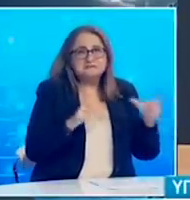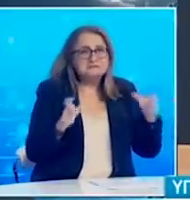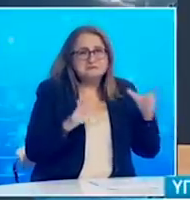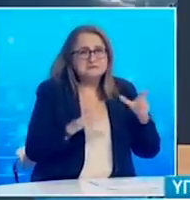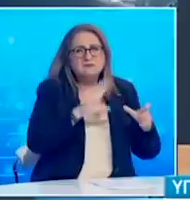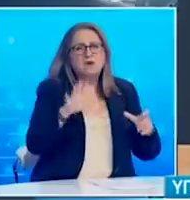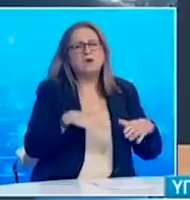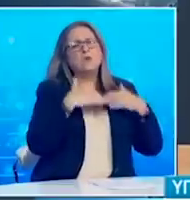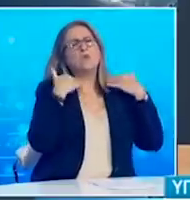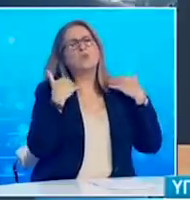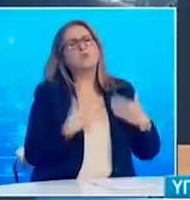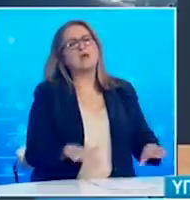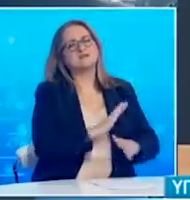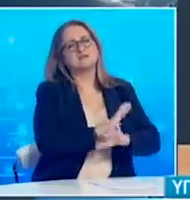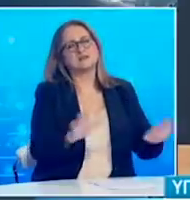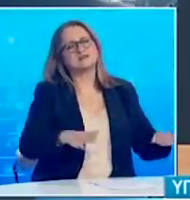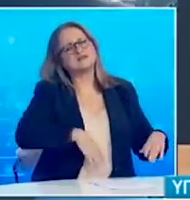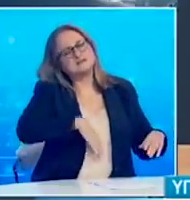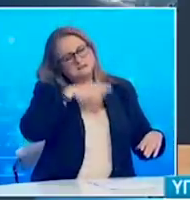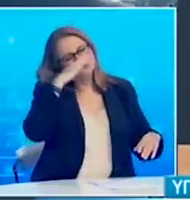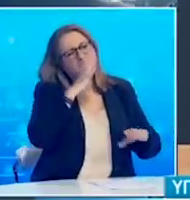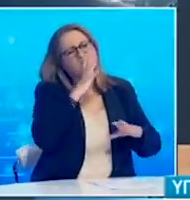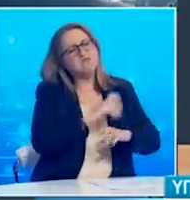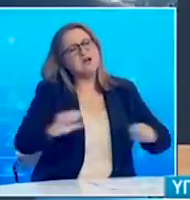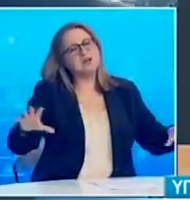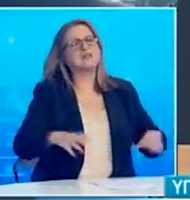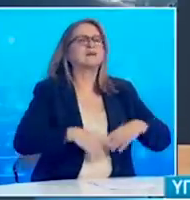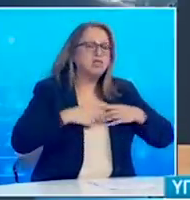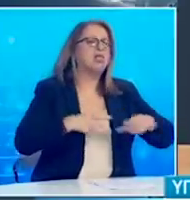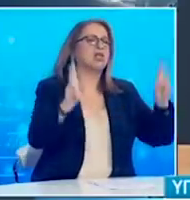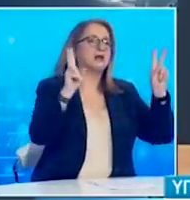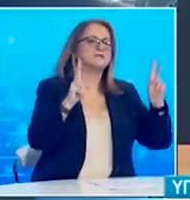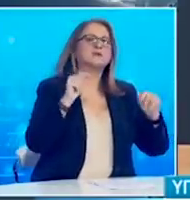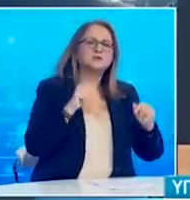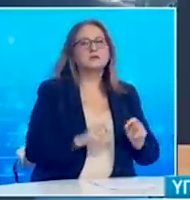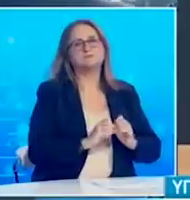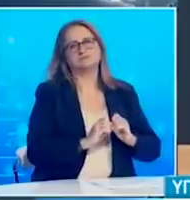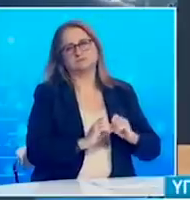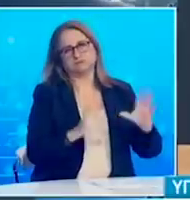της προσήλωσης σε συμπεριφορές κοινωνικής απόστασης. Κλείνοντας, να